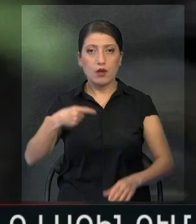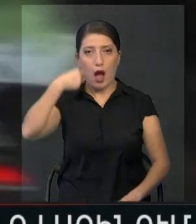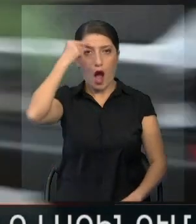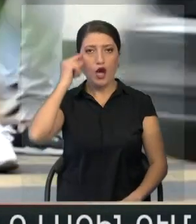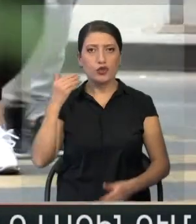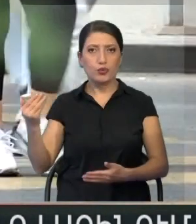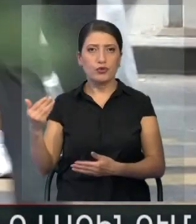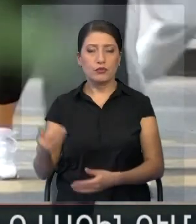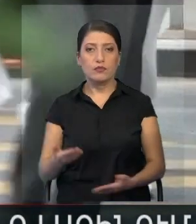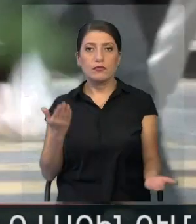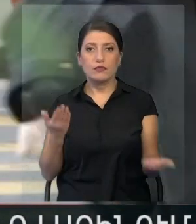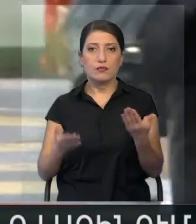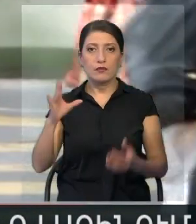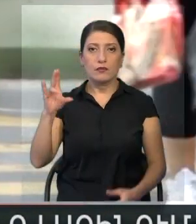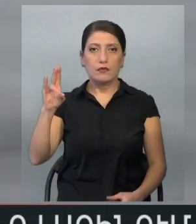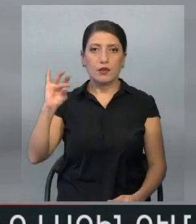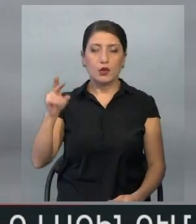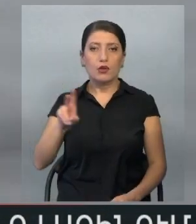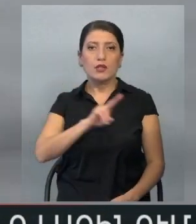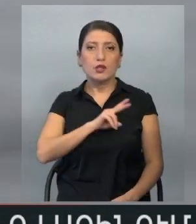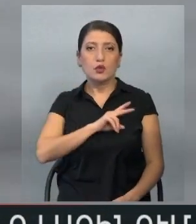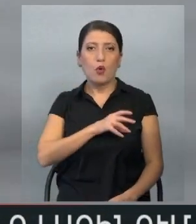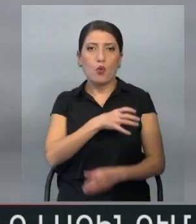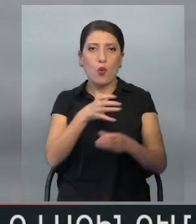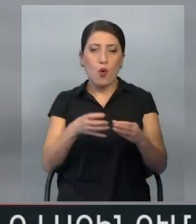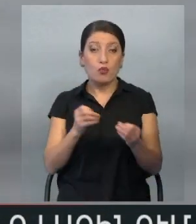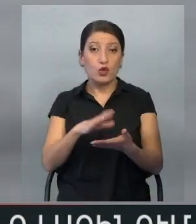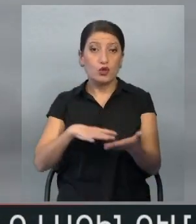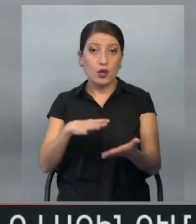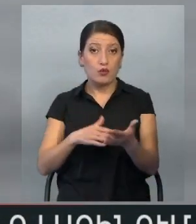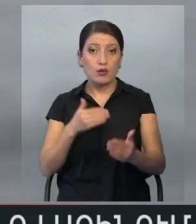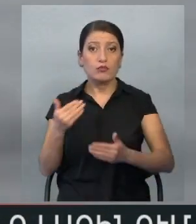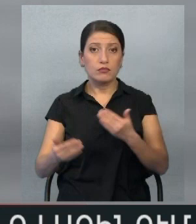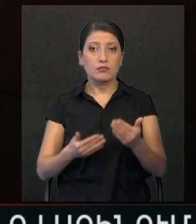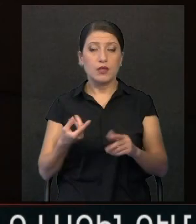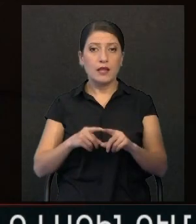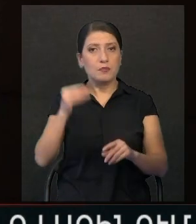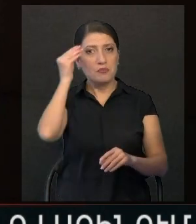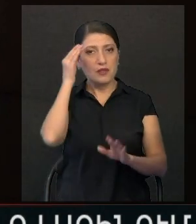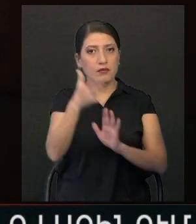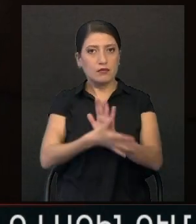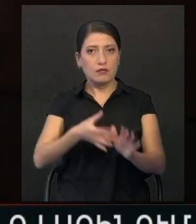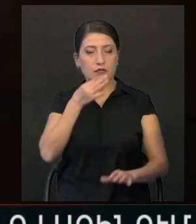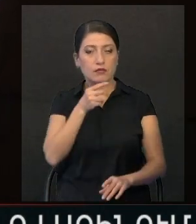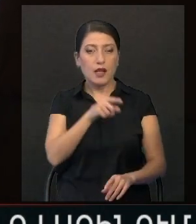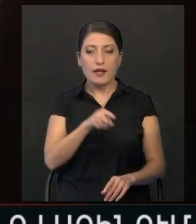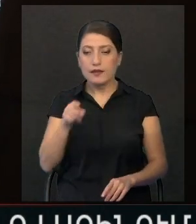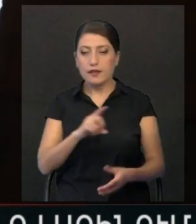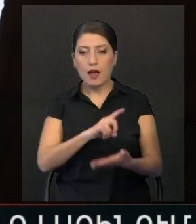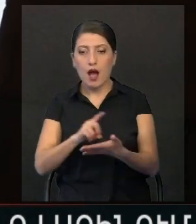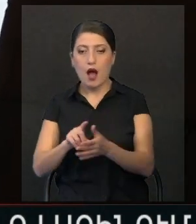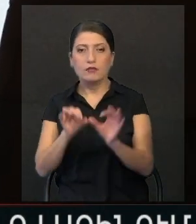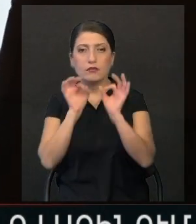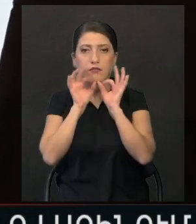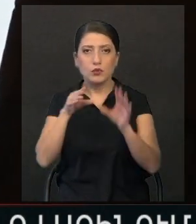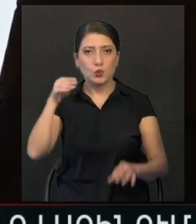է։ Եթե Նիկոլին երկրպագող զանգվածը շարունակի առաջնորդվել այս սկզբունքով, որ այս կամ այն հարցում զիջումների